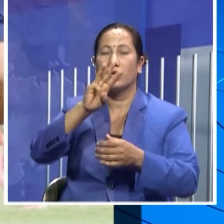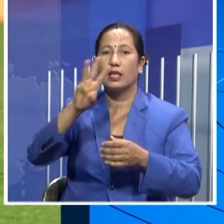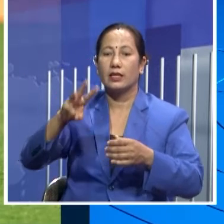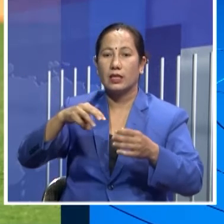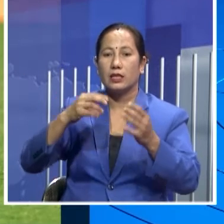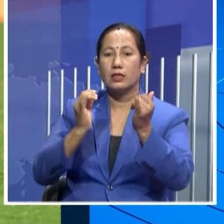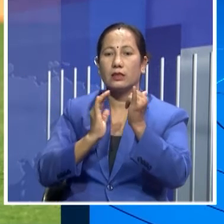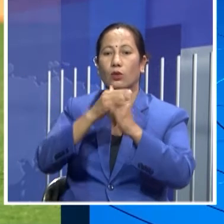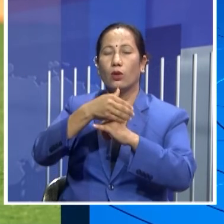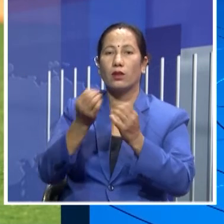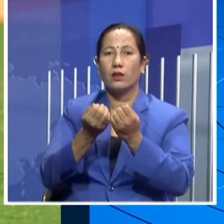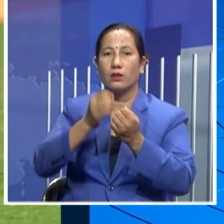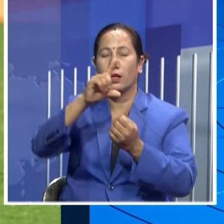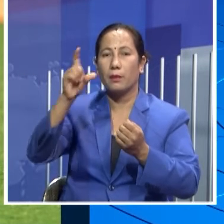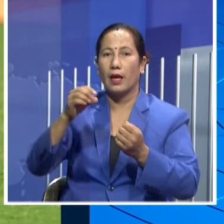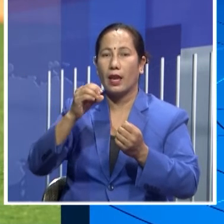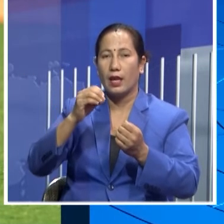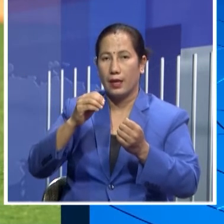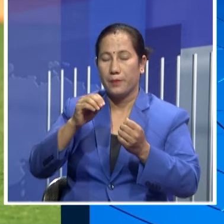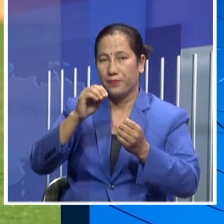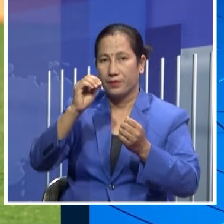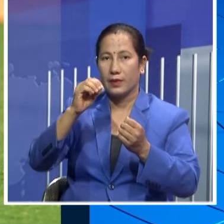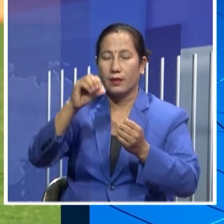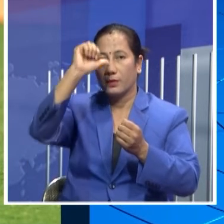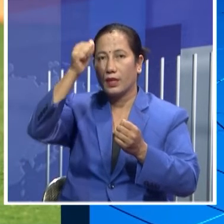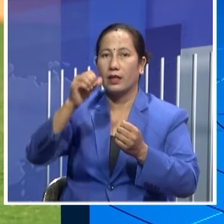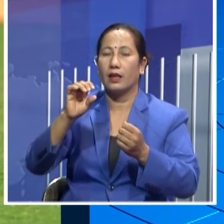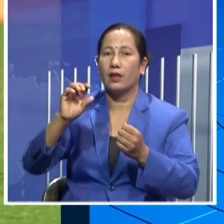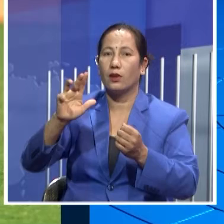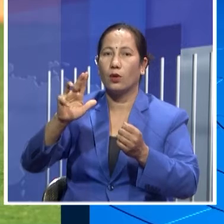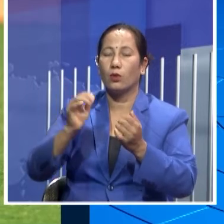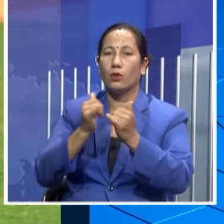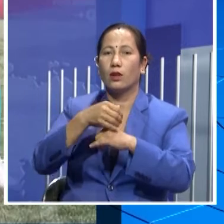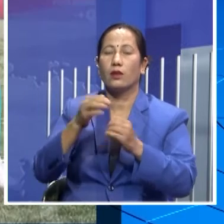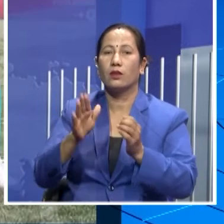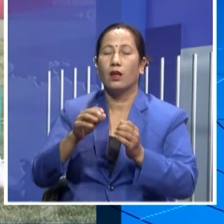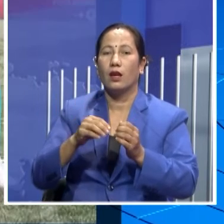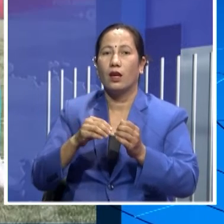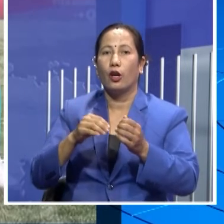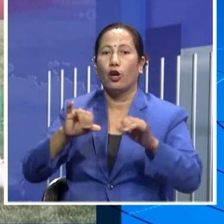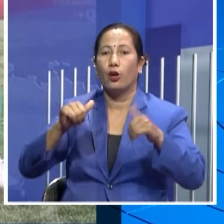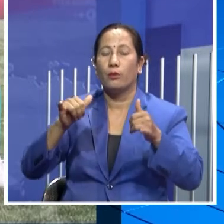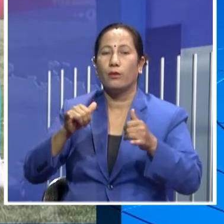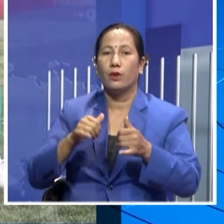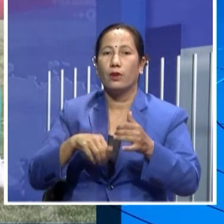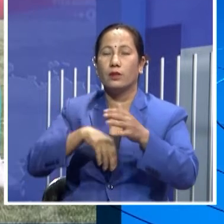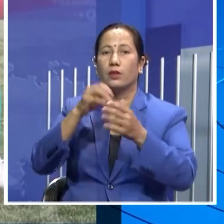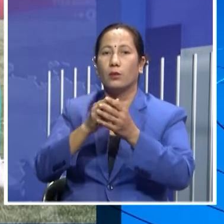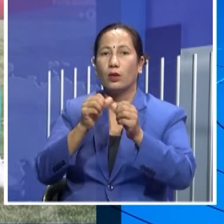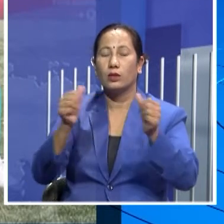भने नेपालले भारतको पोस्टमा 9 गोल मात्र गर्न सकेको छ। अखिल नेपाल फुटबल सङ्घ एन्फाका